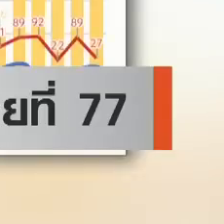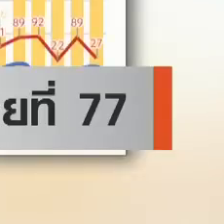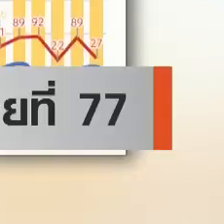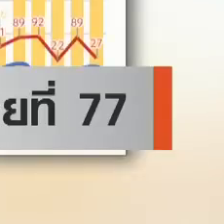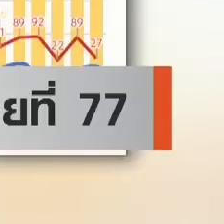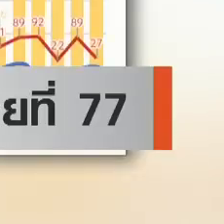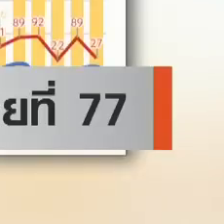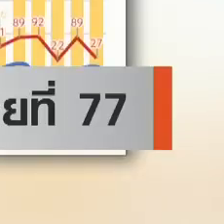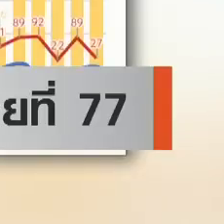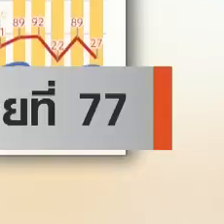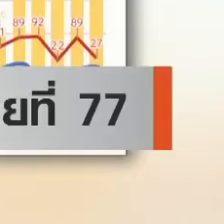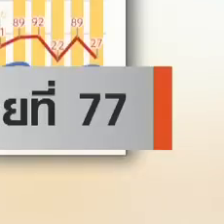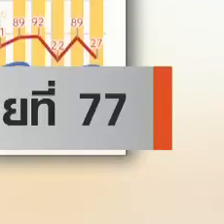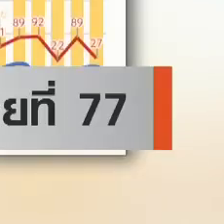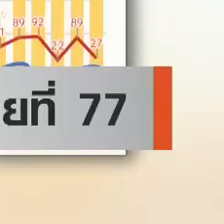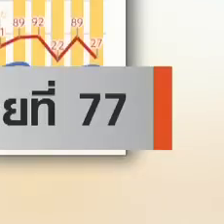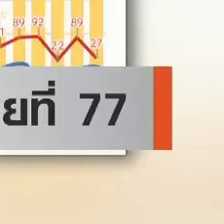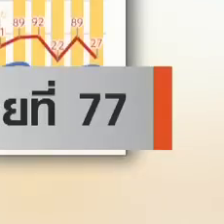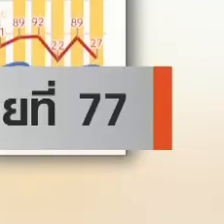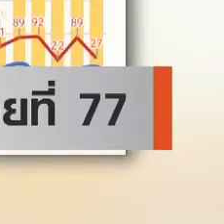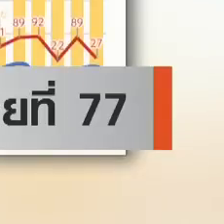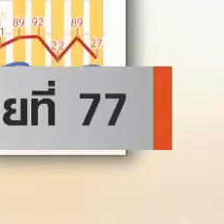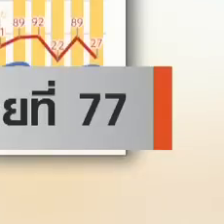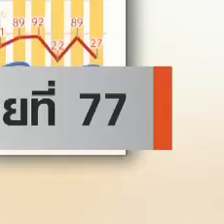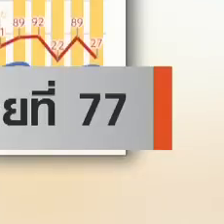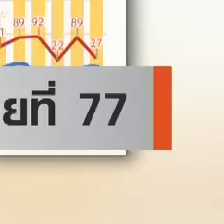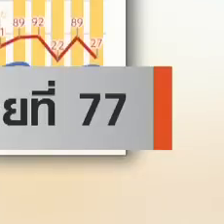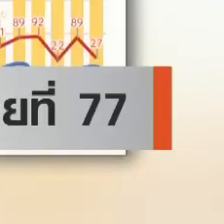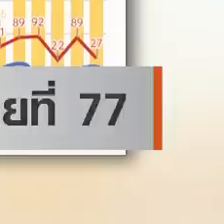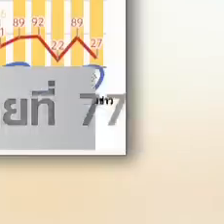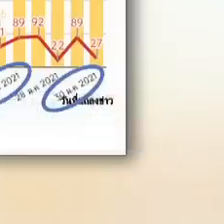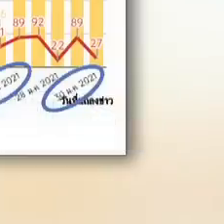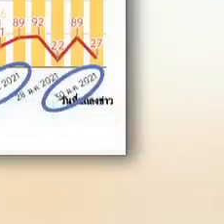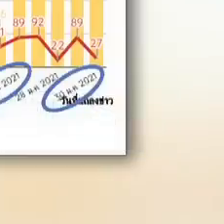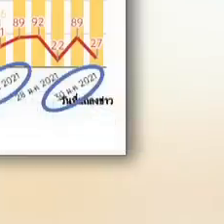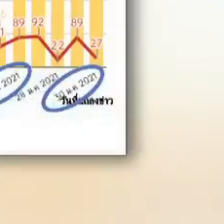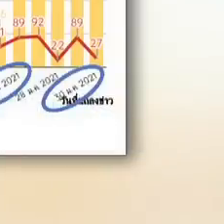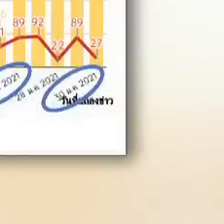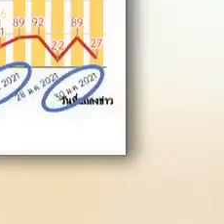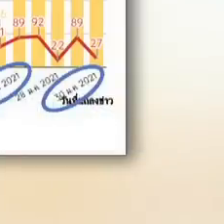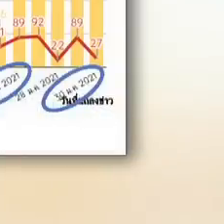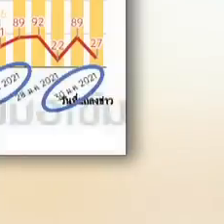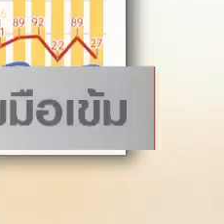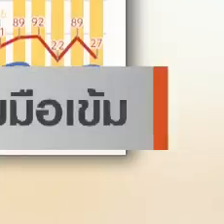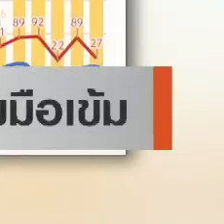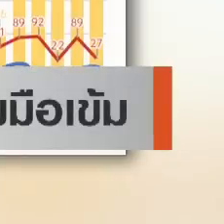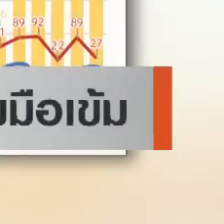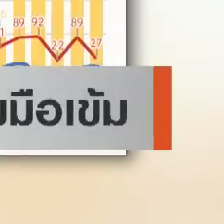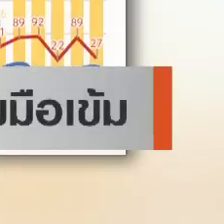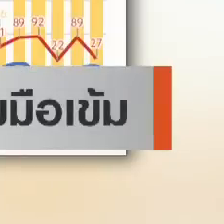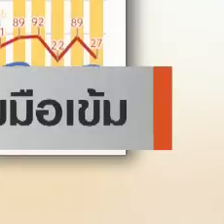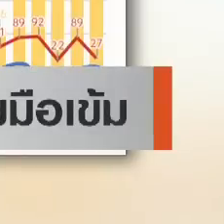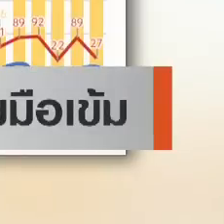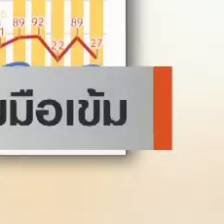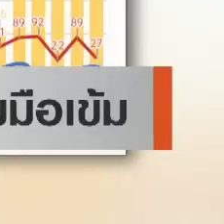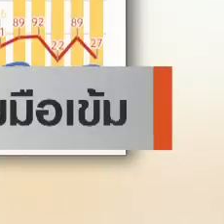หนึ่งเพราะการค้นหาเชิงรุกยังทำต่อเนื่องซึ่งจะต้องขอความร่วมมือประชาชนนะครับทั้งภาคเอกชนประชาชนทั่วไปที่ต้องให้ความ